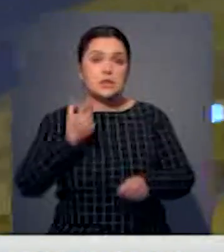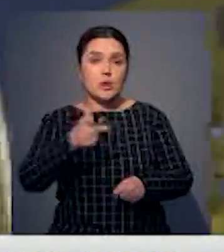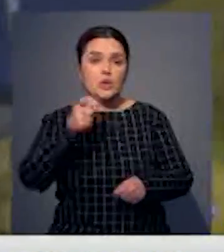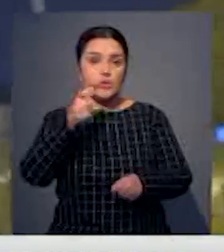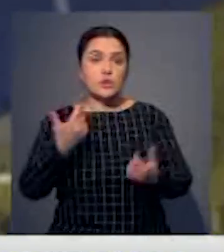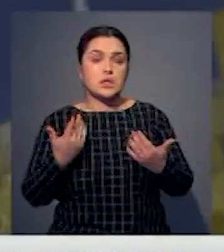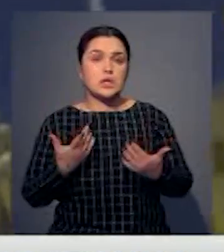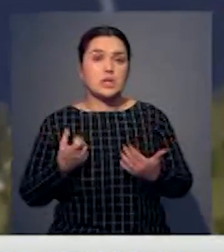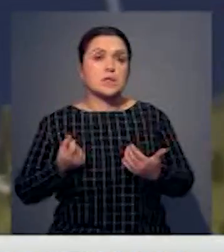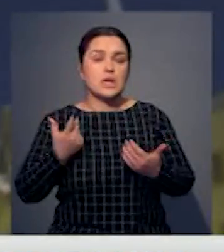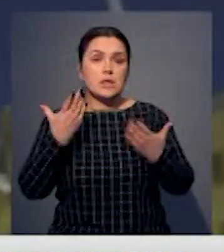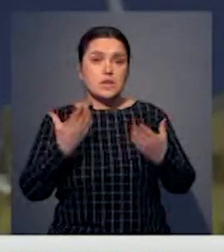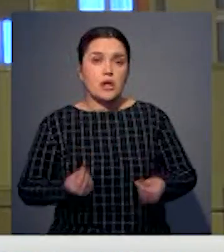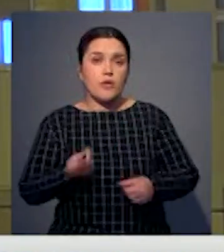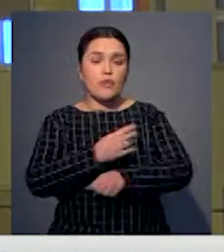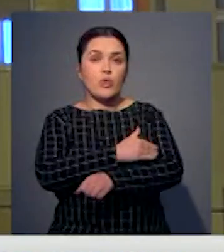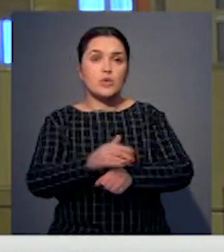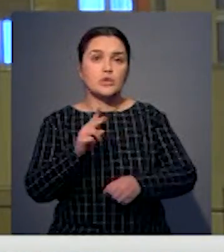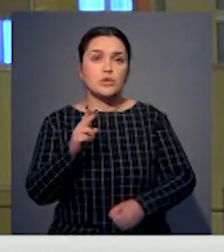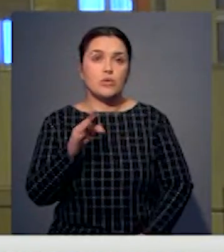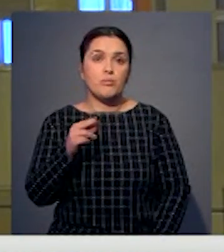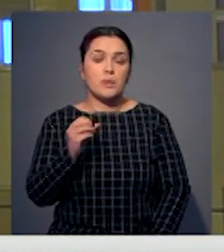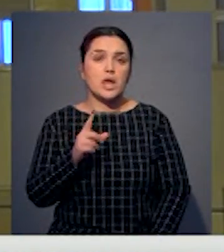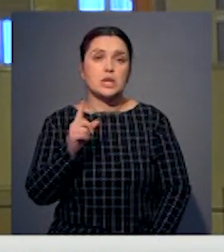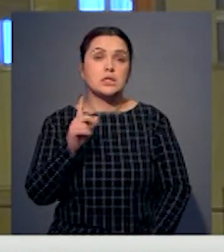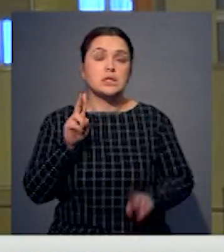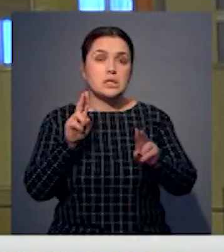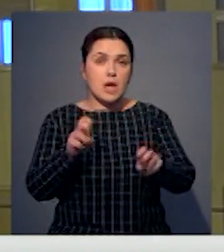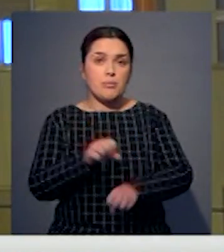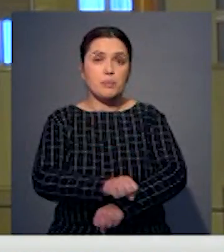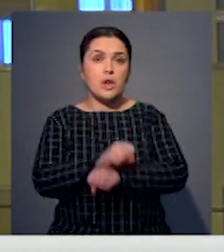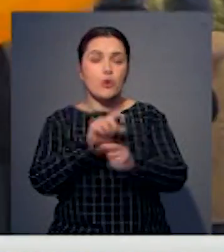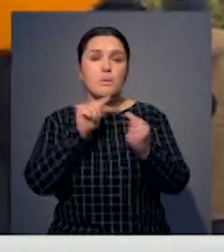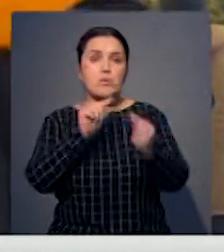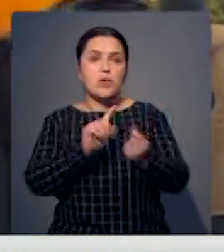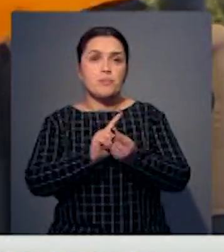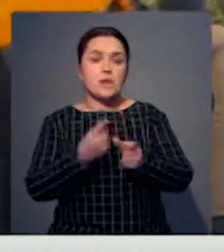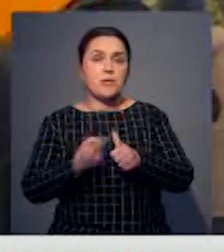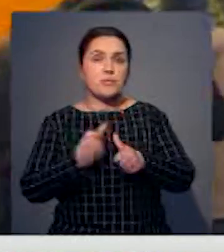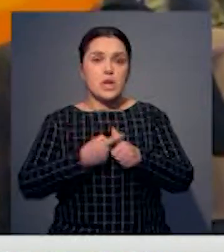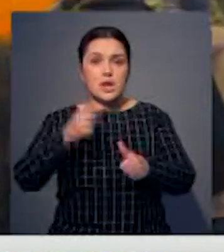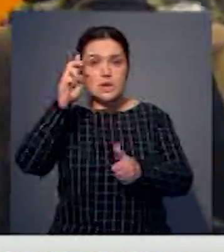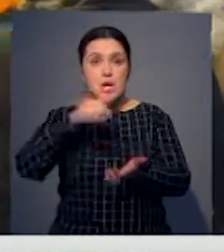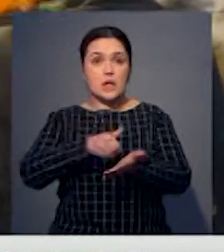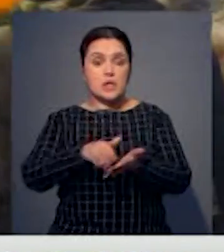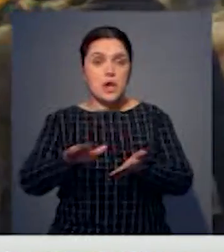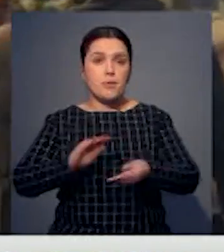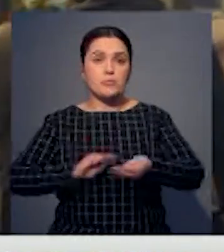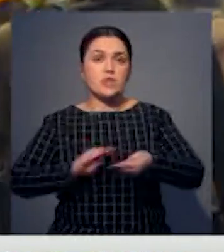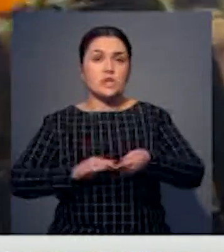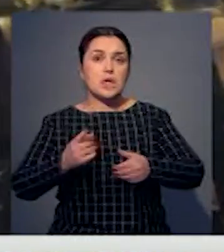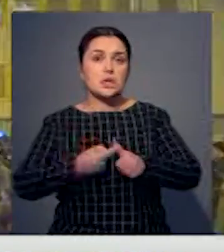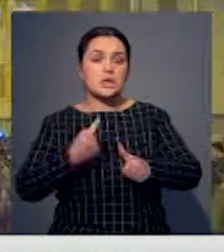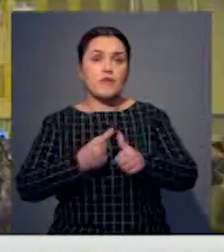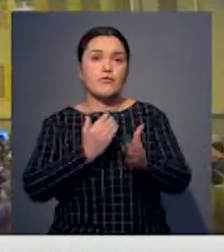сотен человек уже несколько дней выходят на улицы Скопья в знак протеста против переименования страны. Они считают, что отказ от прежнего